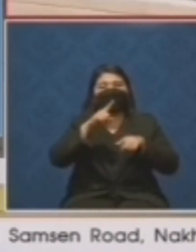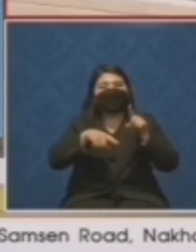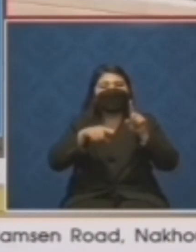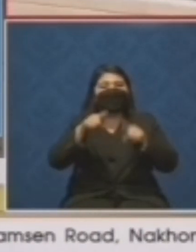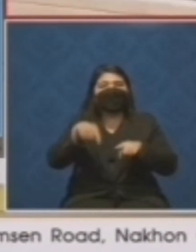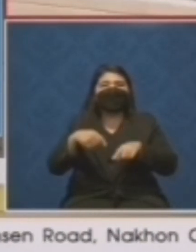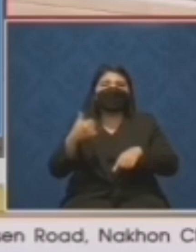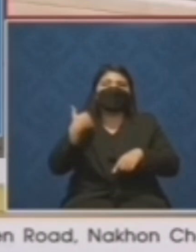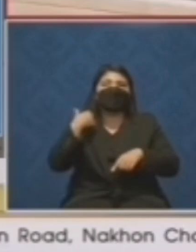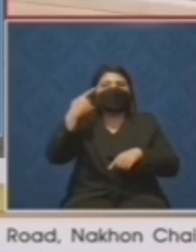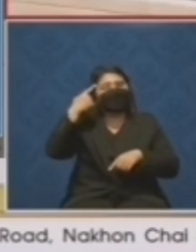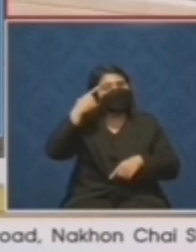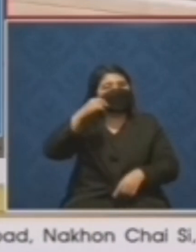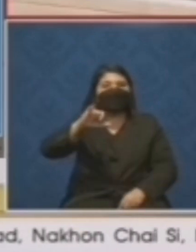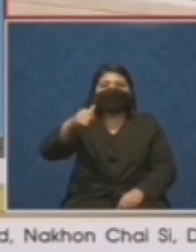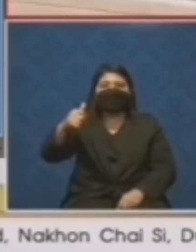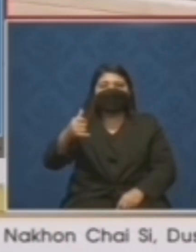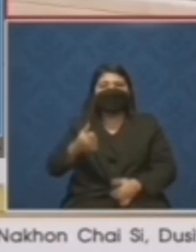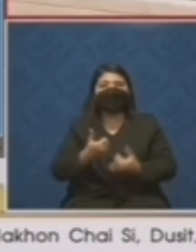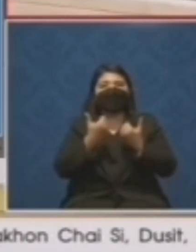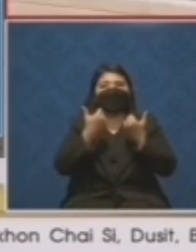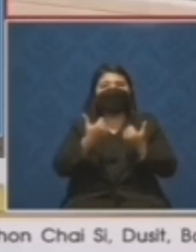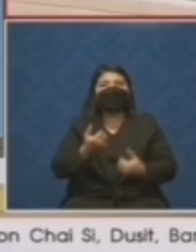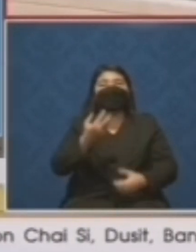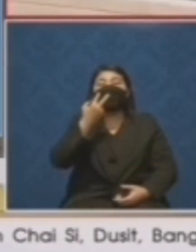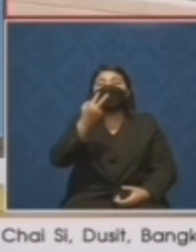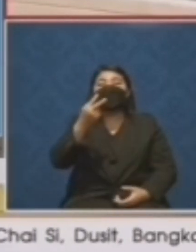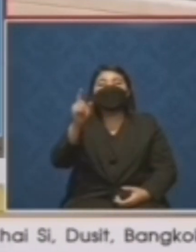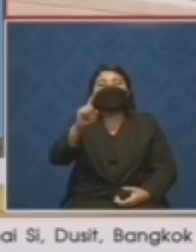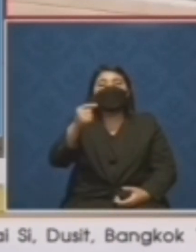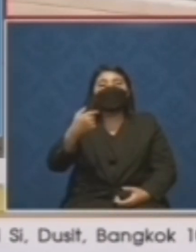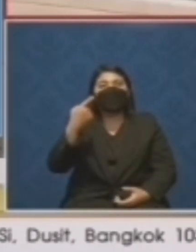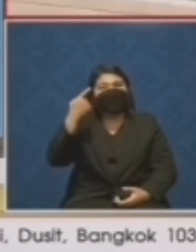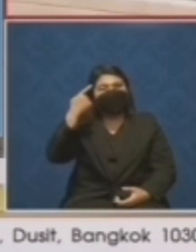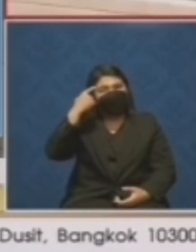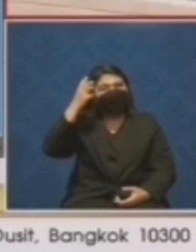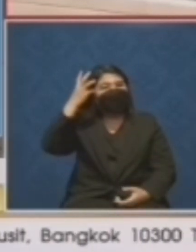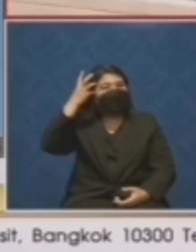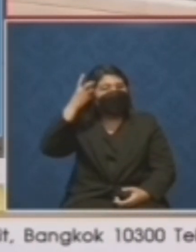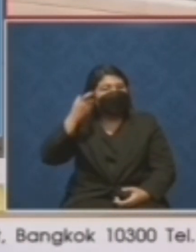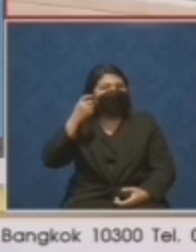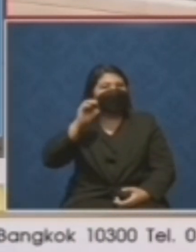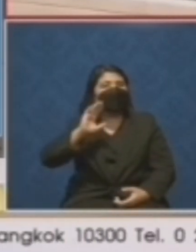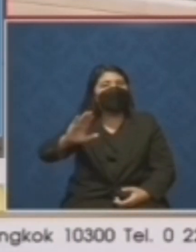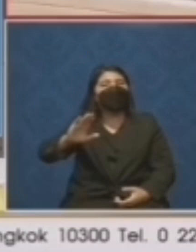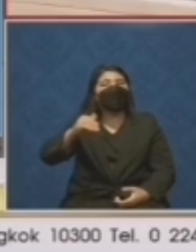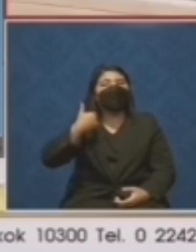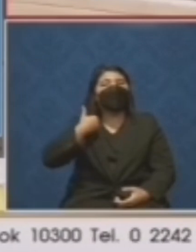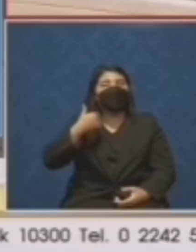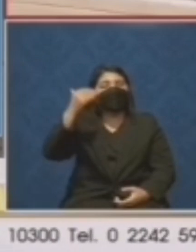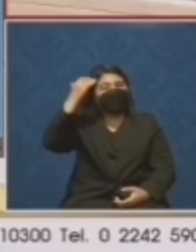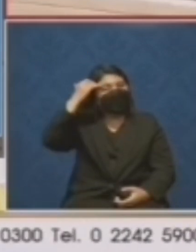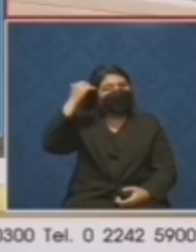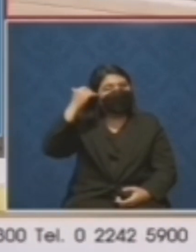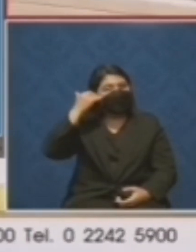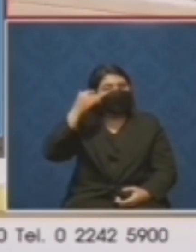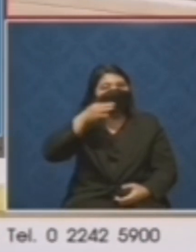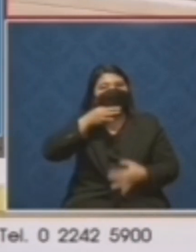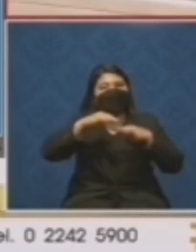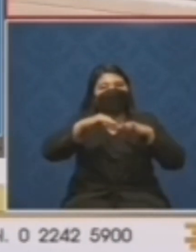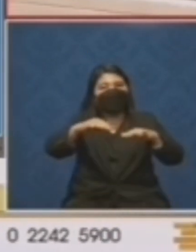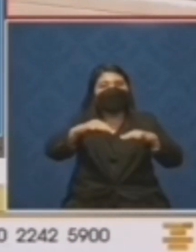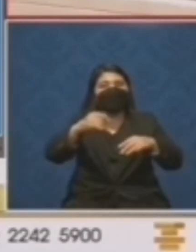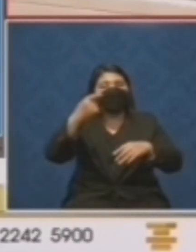น่นอนจะเห็นได้ถึงความตึงเครียดของคาบสมุทรเกาหลีเรื่องของมหาทะเลจีน